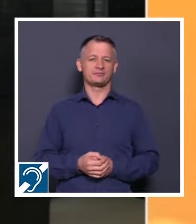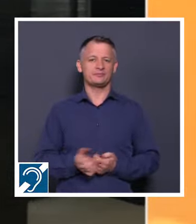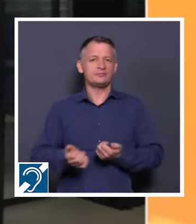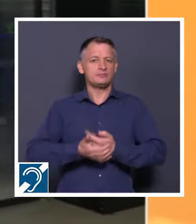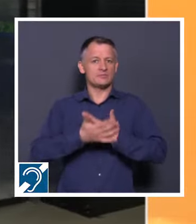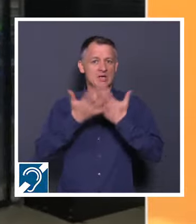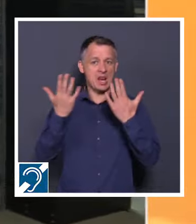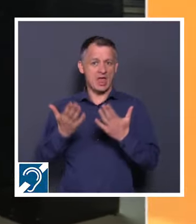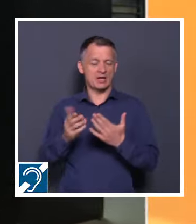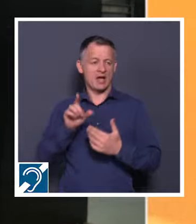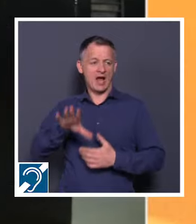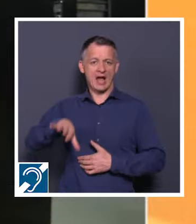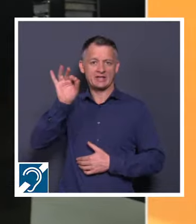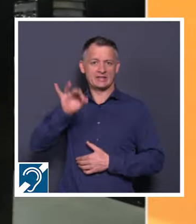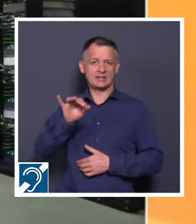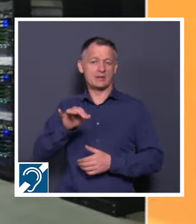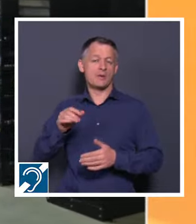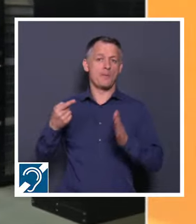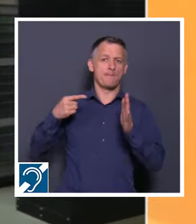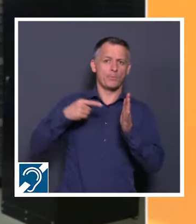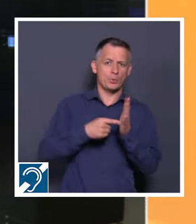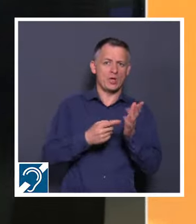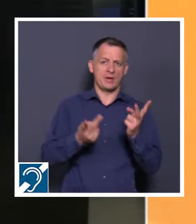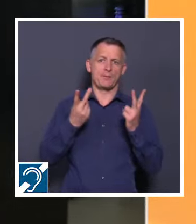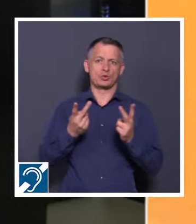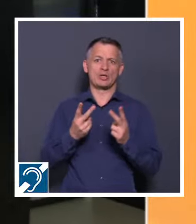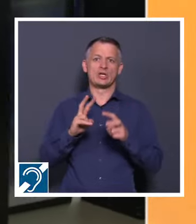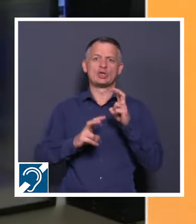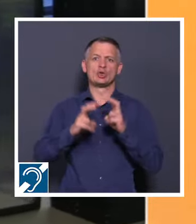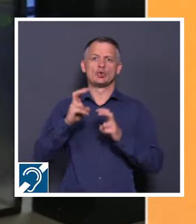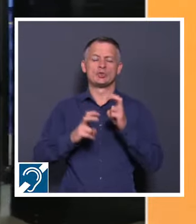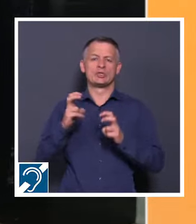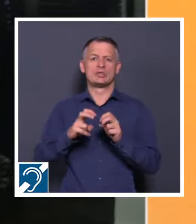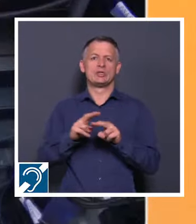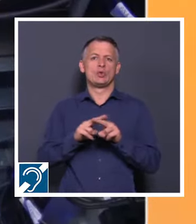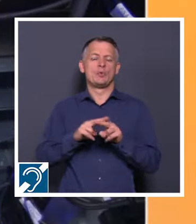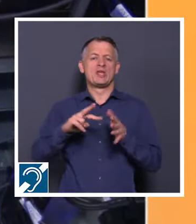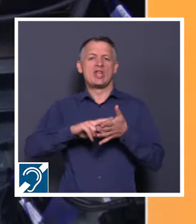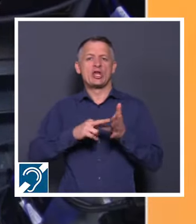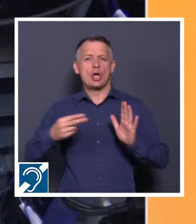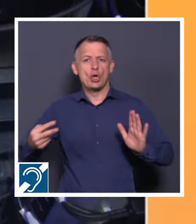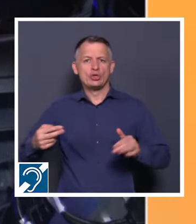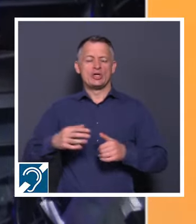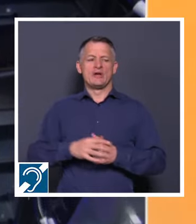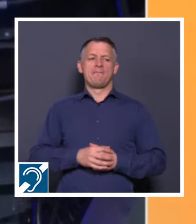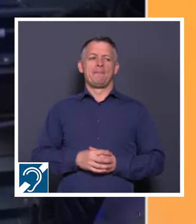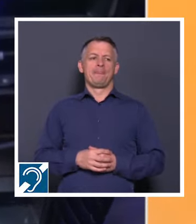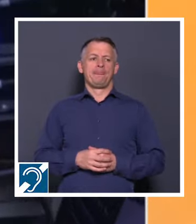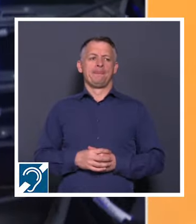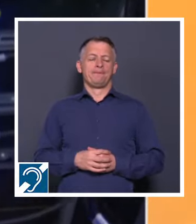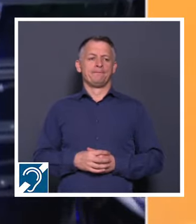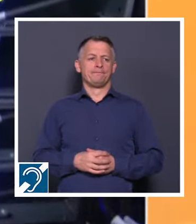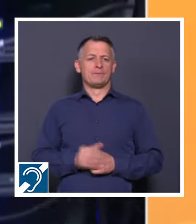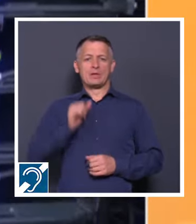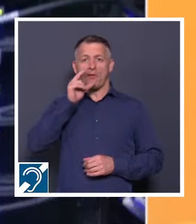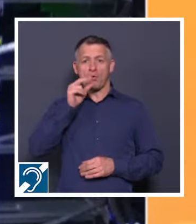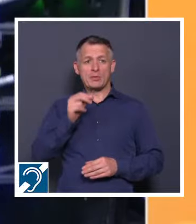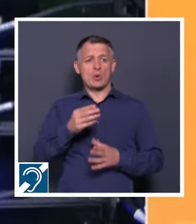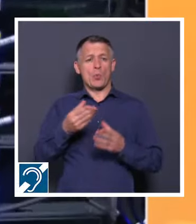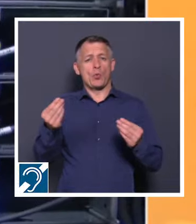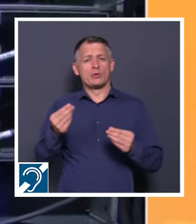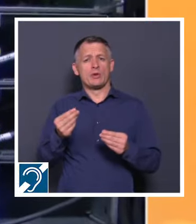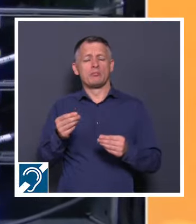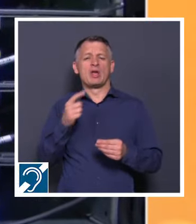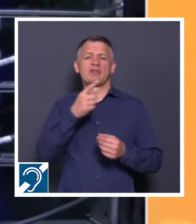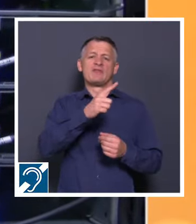a găsit puncte relevante în industrii precum industria de tehnologie. Se vorbește foarte mult pe la